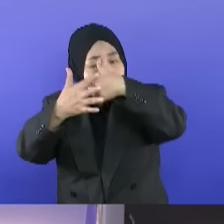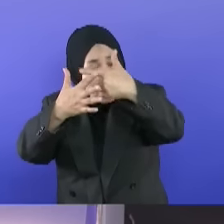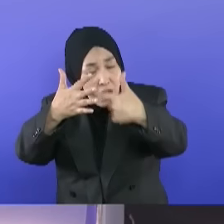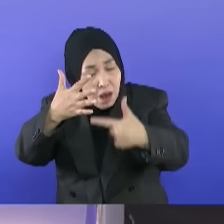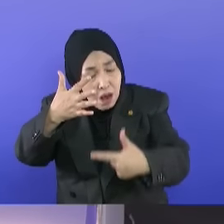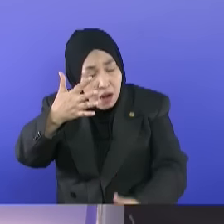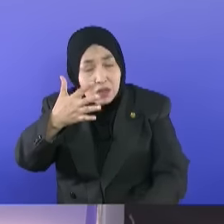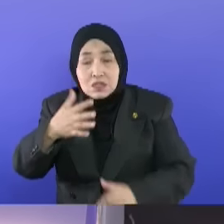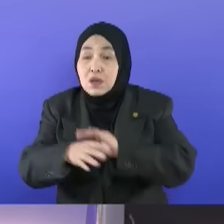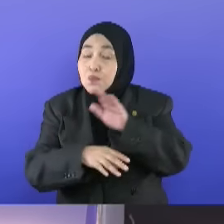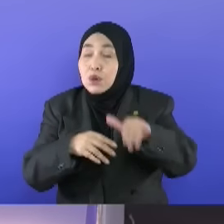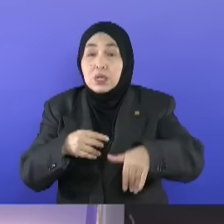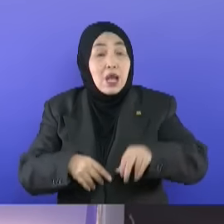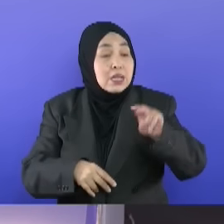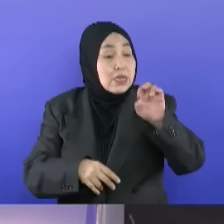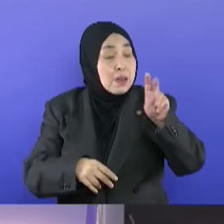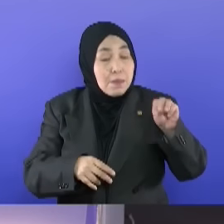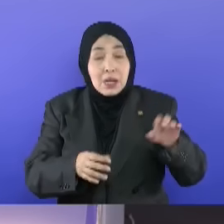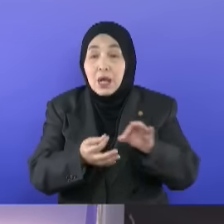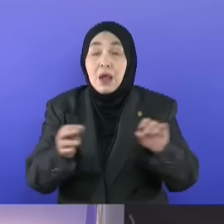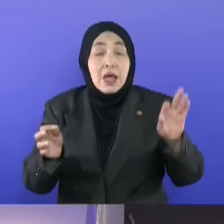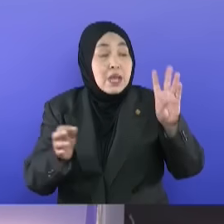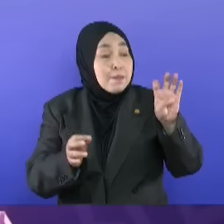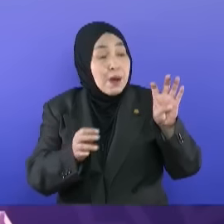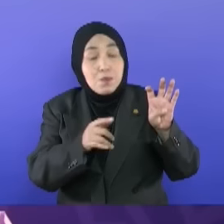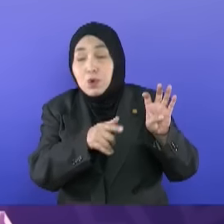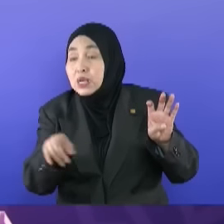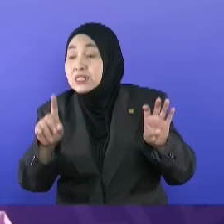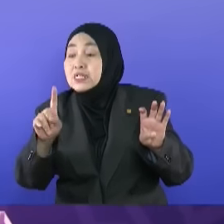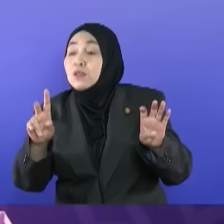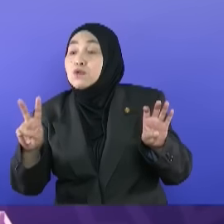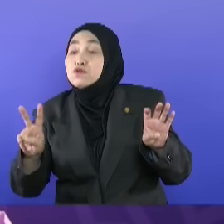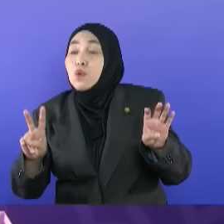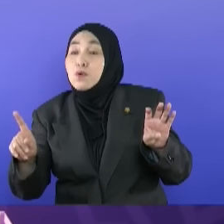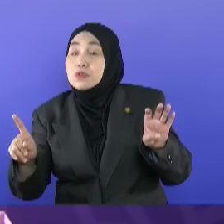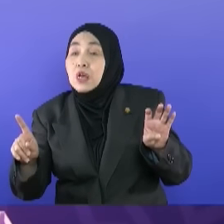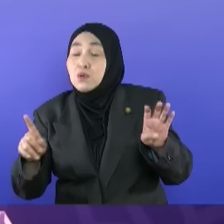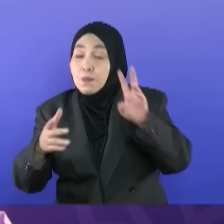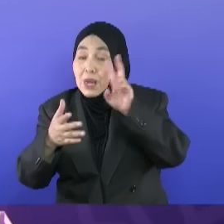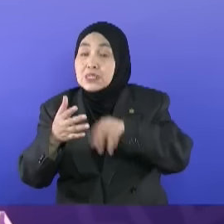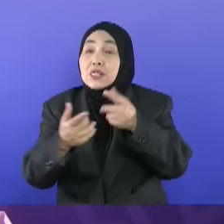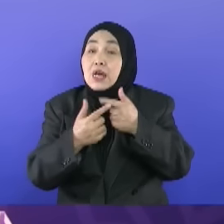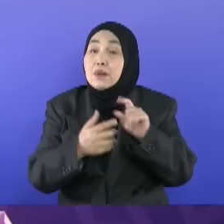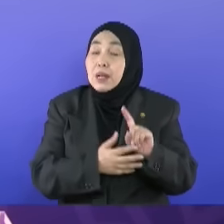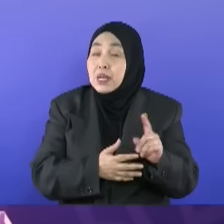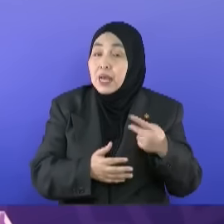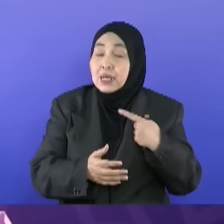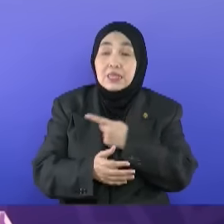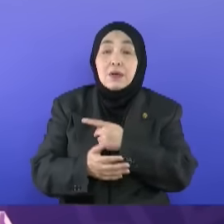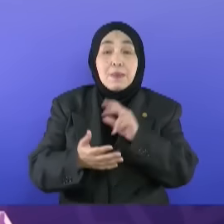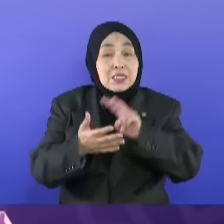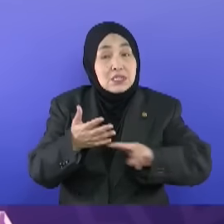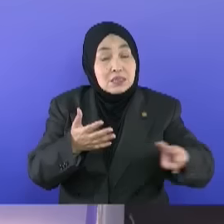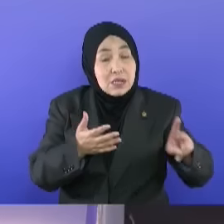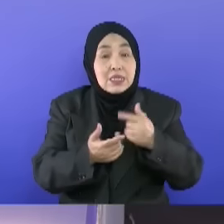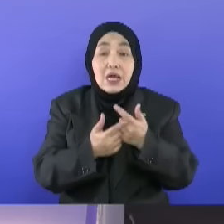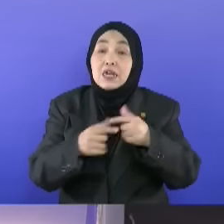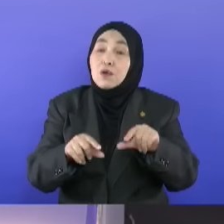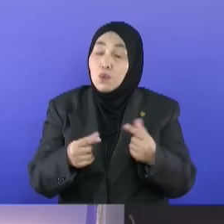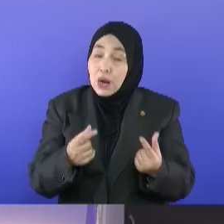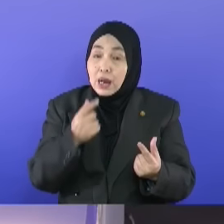semua nikmat yang telah diberikan daripada ayat 40 hinggalah ayat 121. Ini mereka baca daripada mana ustaz yang kita baca selama ni daripada